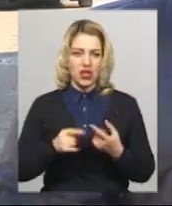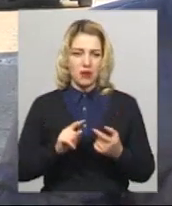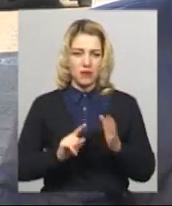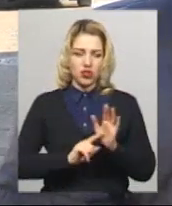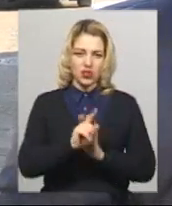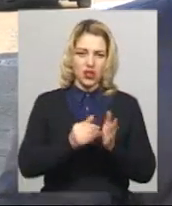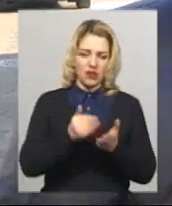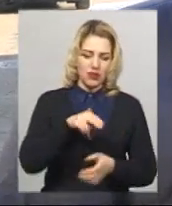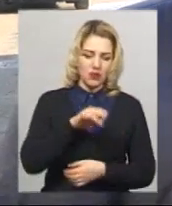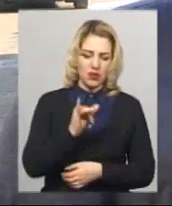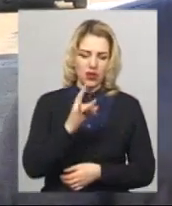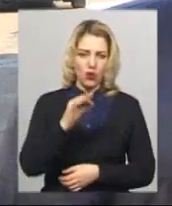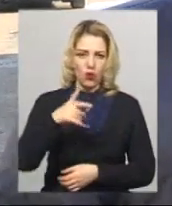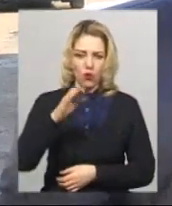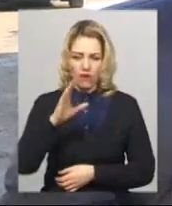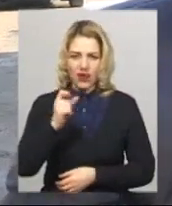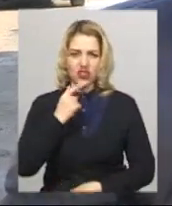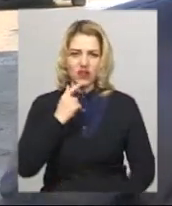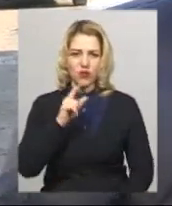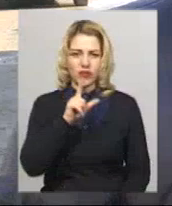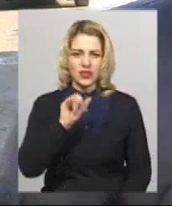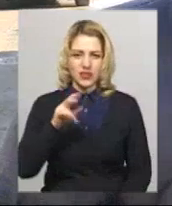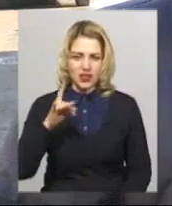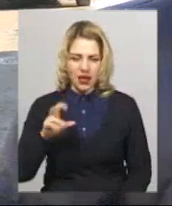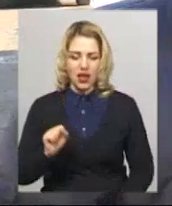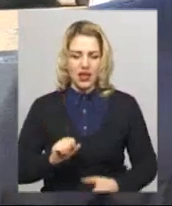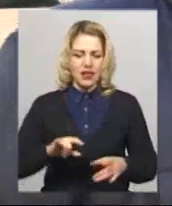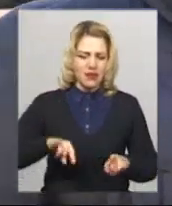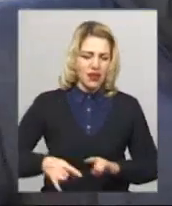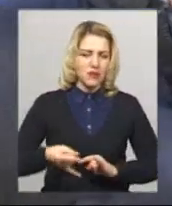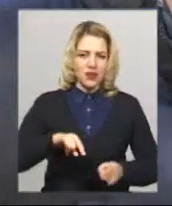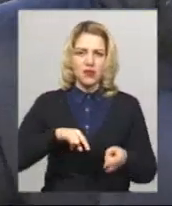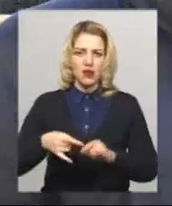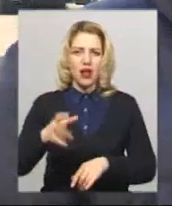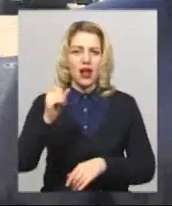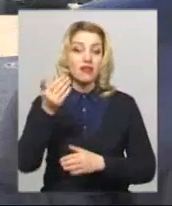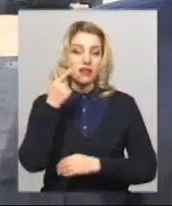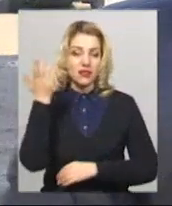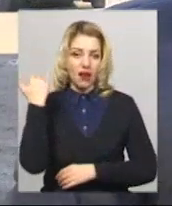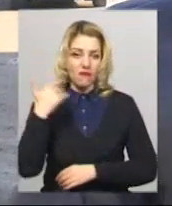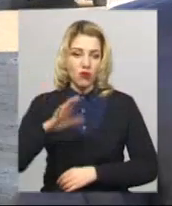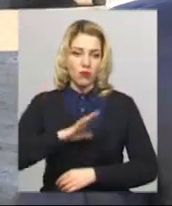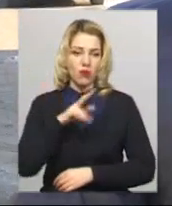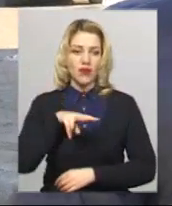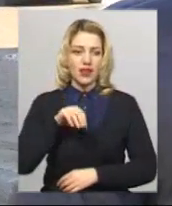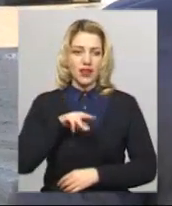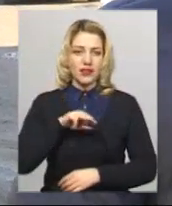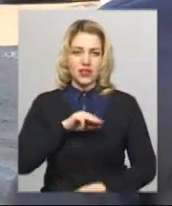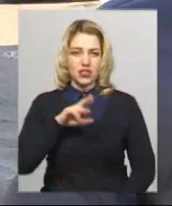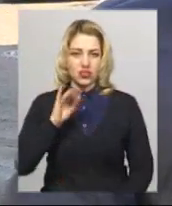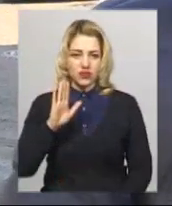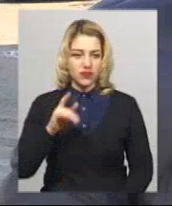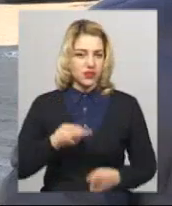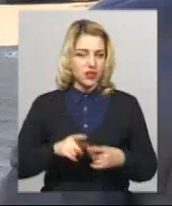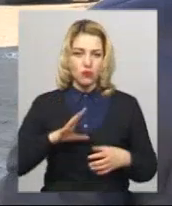починає десь від Перговець до Червоної Зірки, яма на ямі. А недавно побував в Литичві. Це